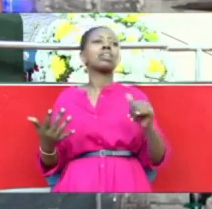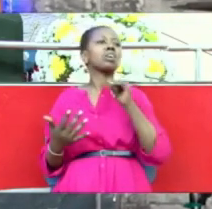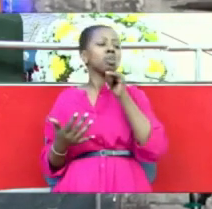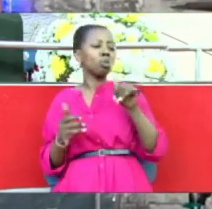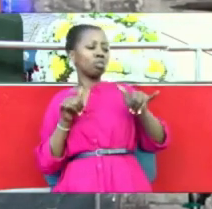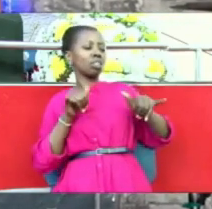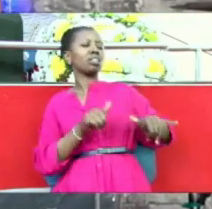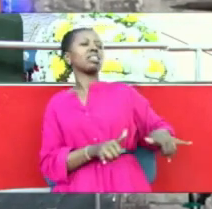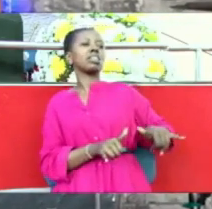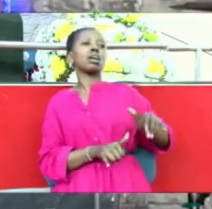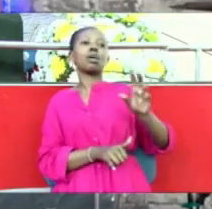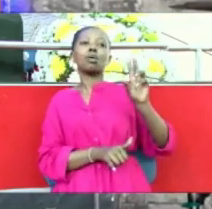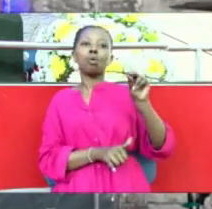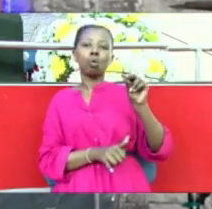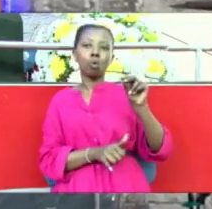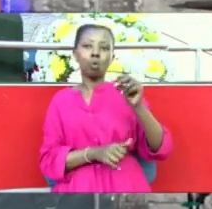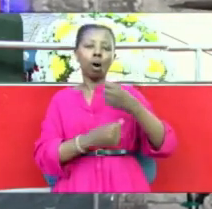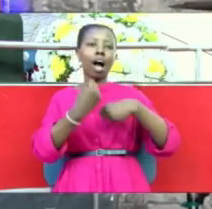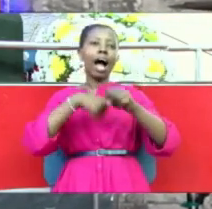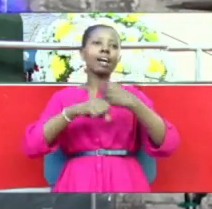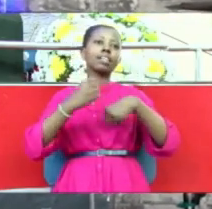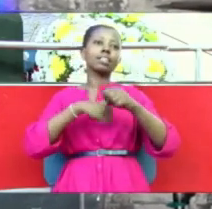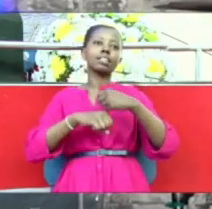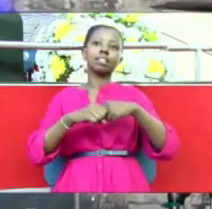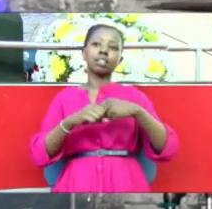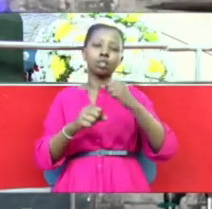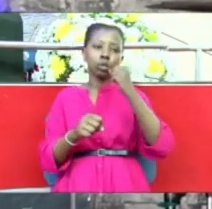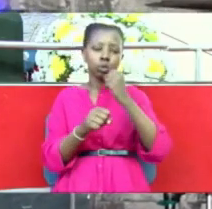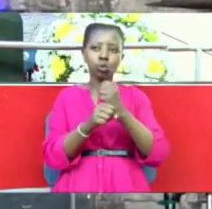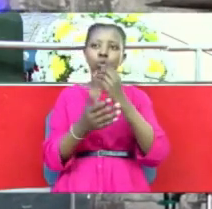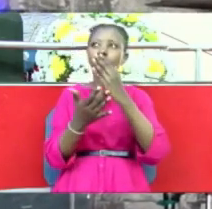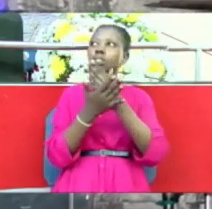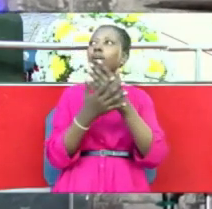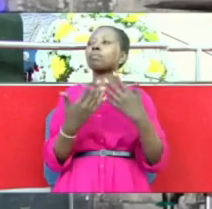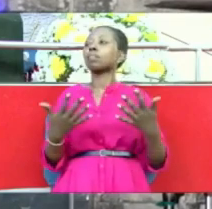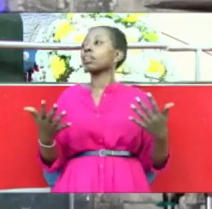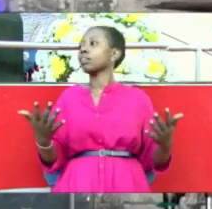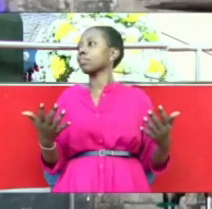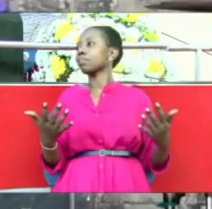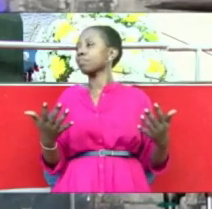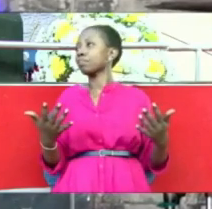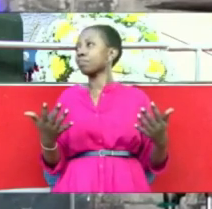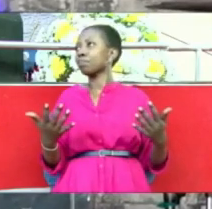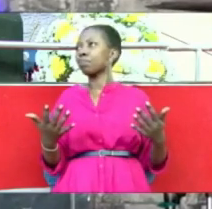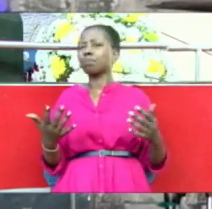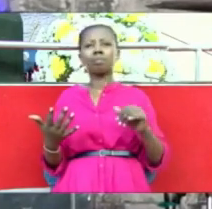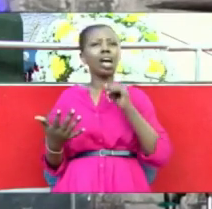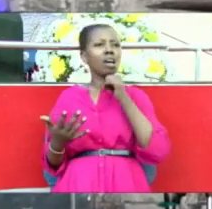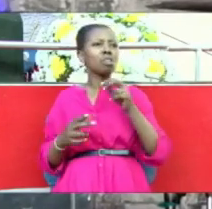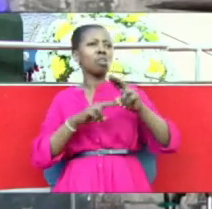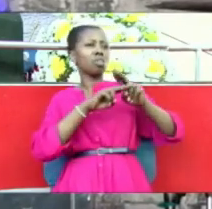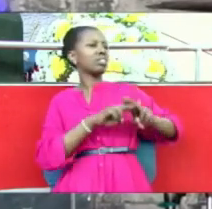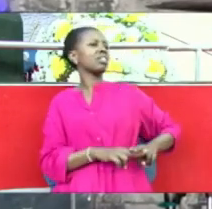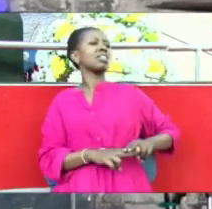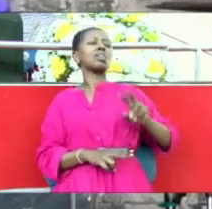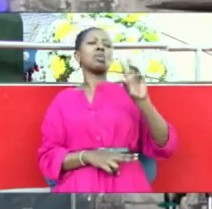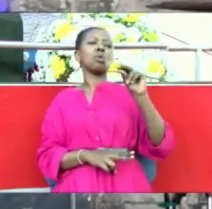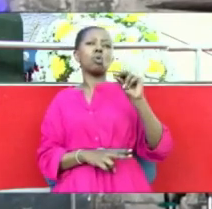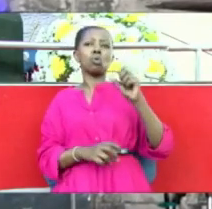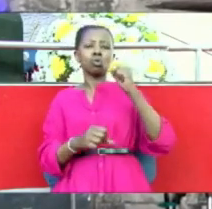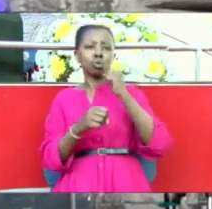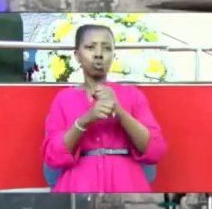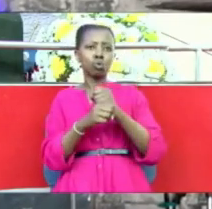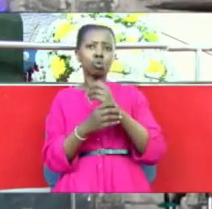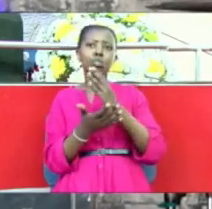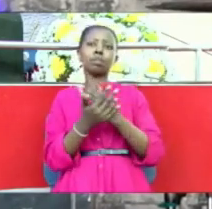something. Do something. Chukua hatua. Do something. Chukua hatua. Don't sit. Do something. Chukua